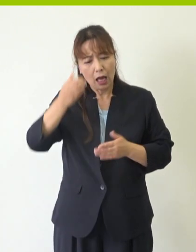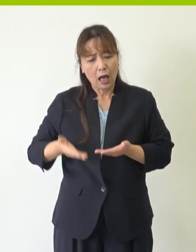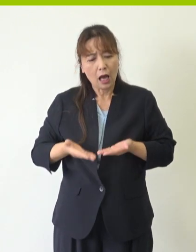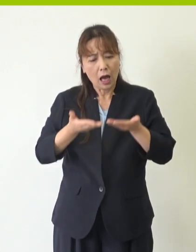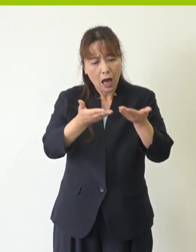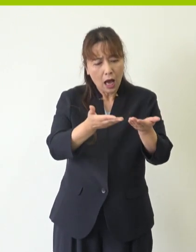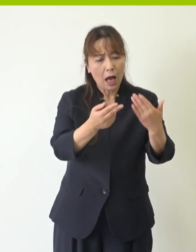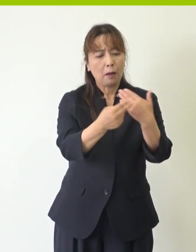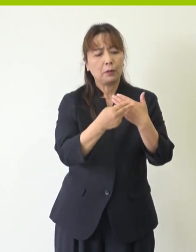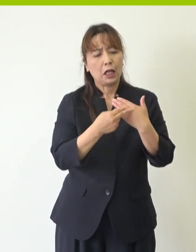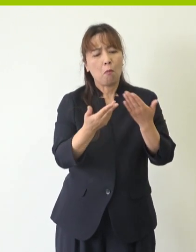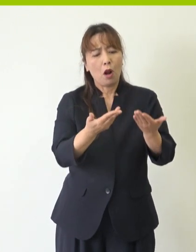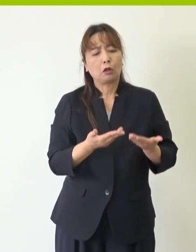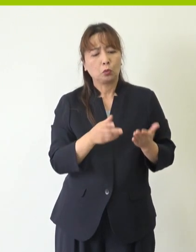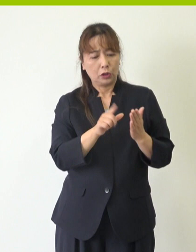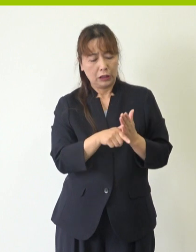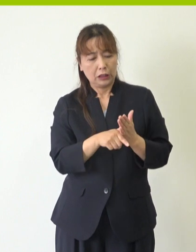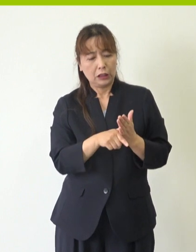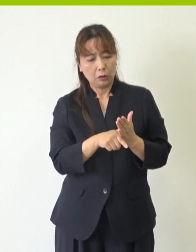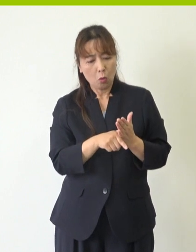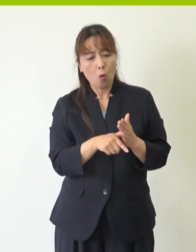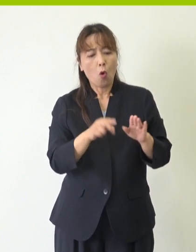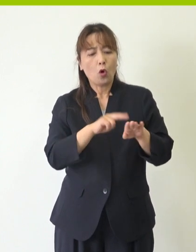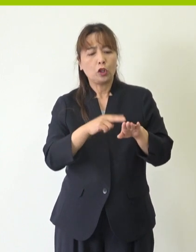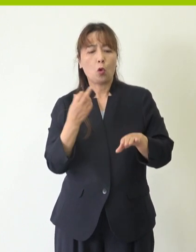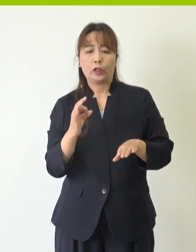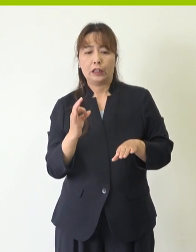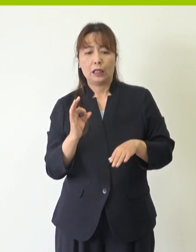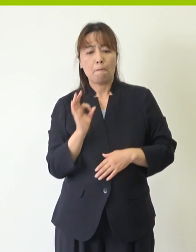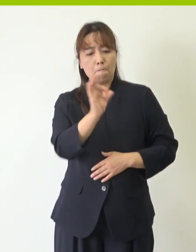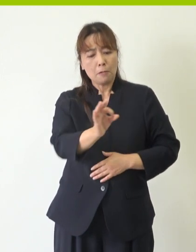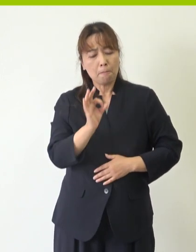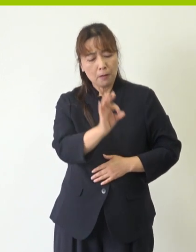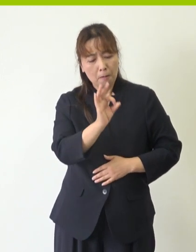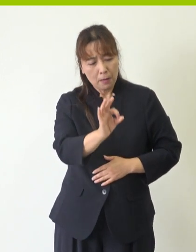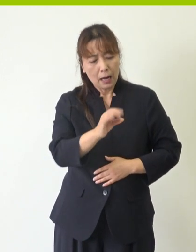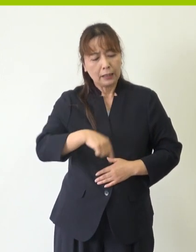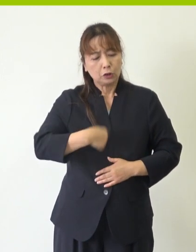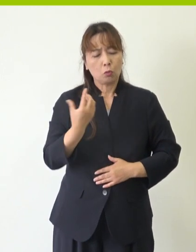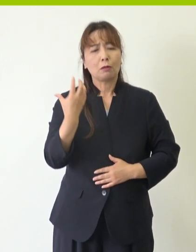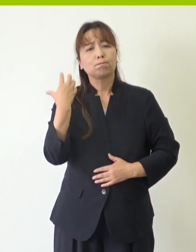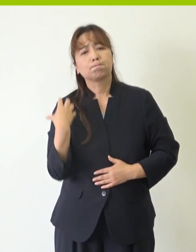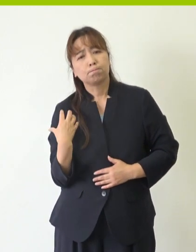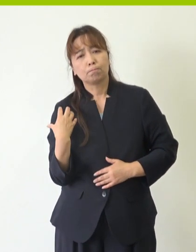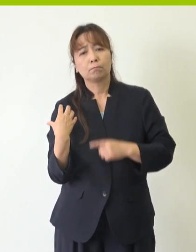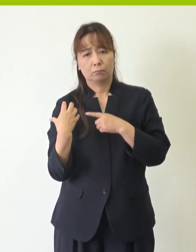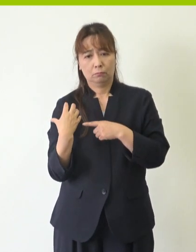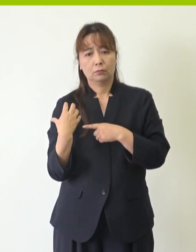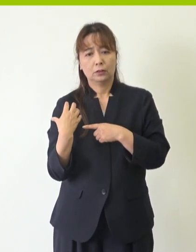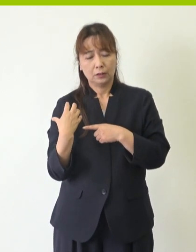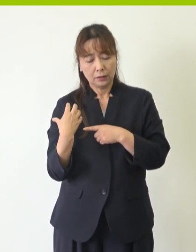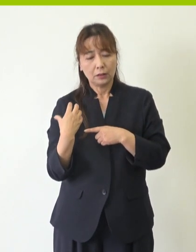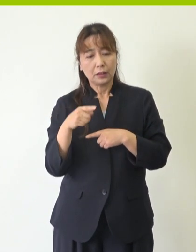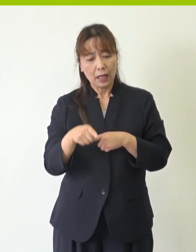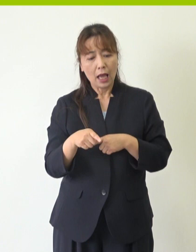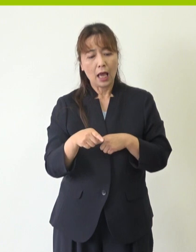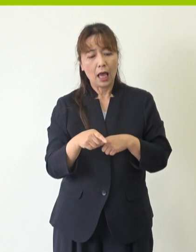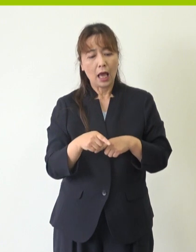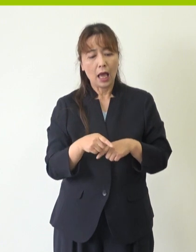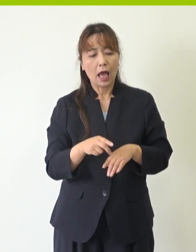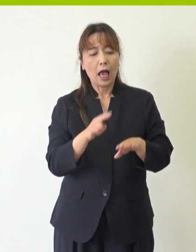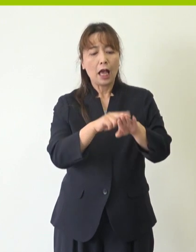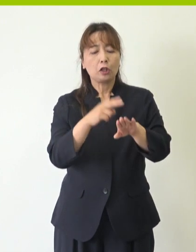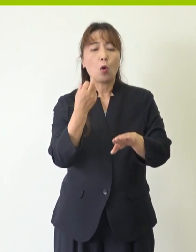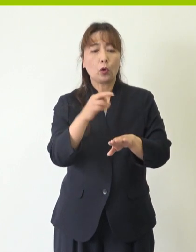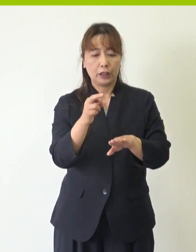犬猫をですねかかるような場合に自己負担が非常に増えてしまうという声がありましたので医療費の助成制度を昨年